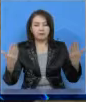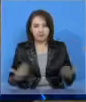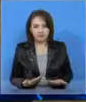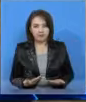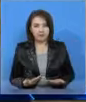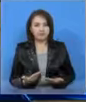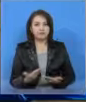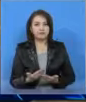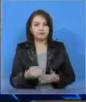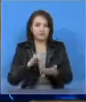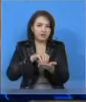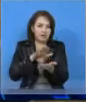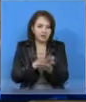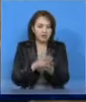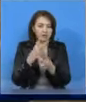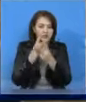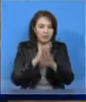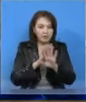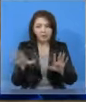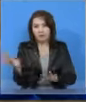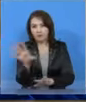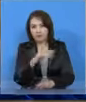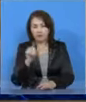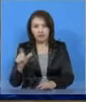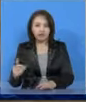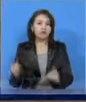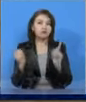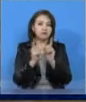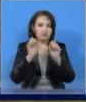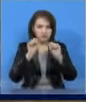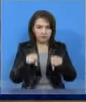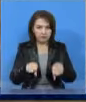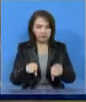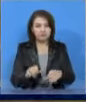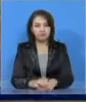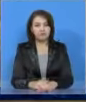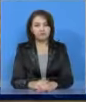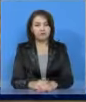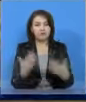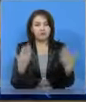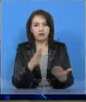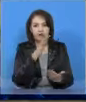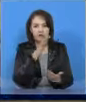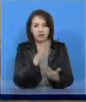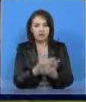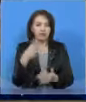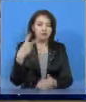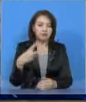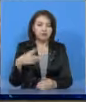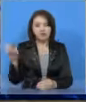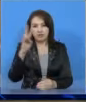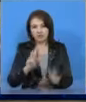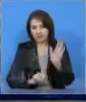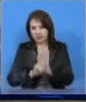тұрғындардың бізге тіркеуге қарамастан барлық тұрғындарды қабылдай береміз. Сонымен қатар, қазіргі таңда 22